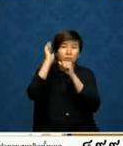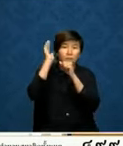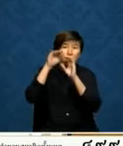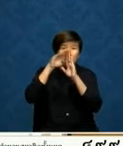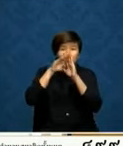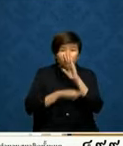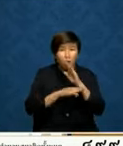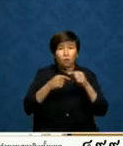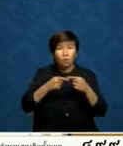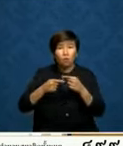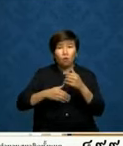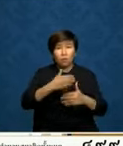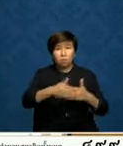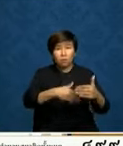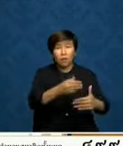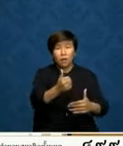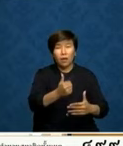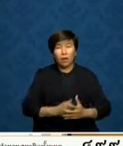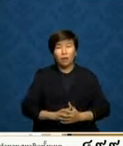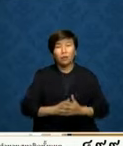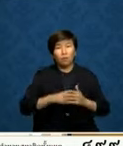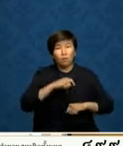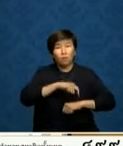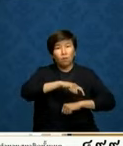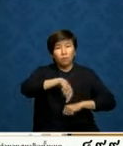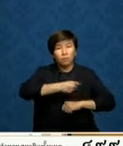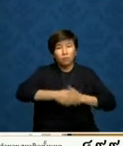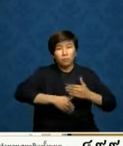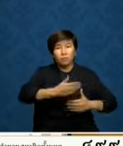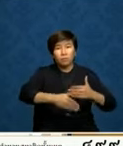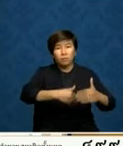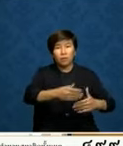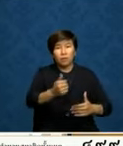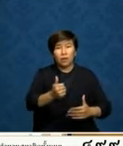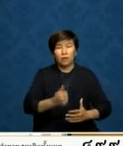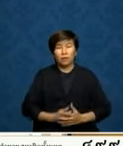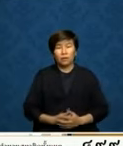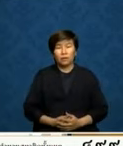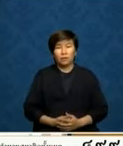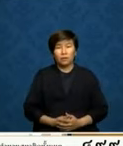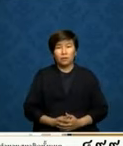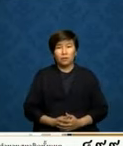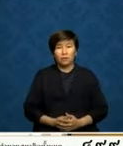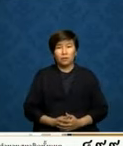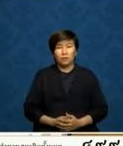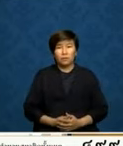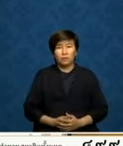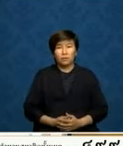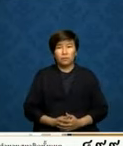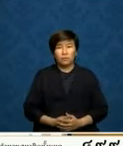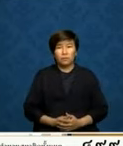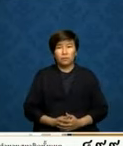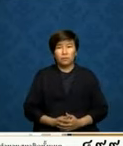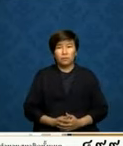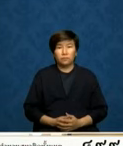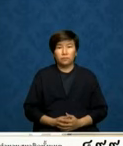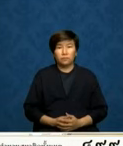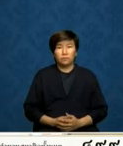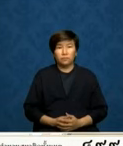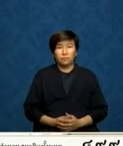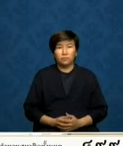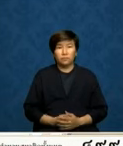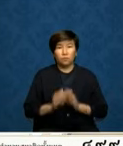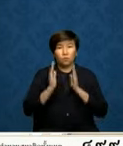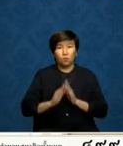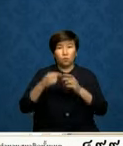ะครับไปเรื่อยๆนะครับก็มีอยู่23